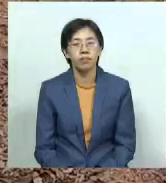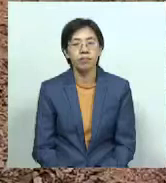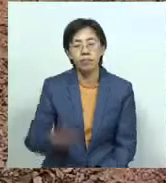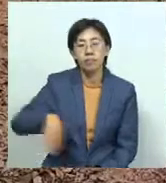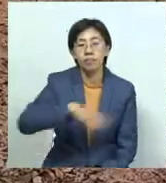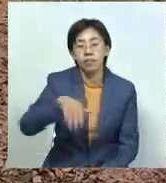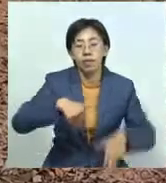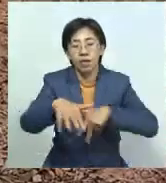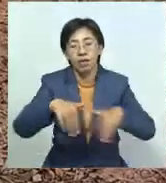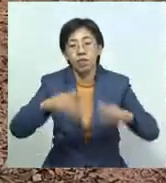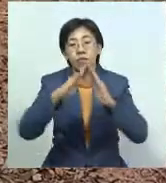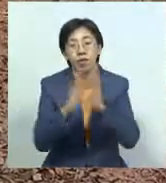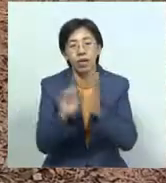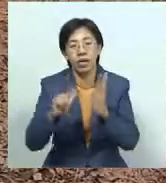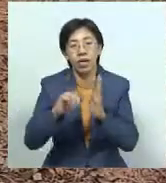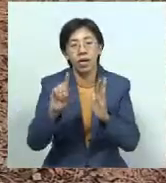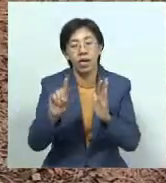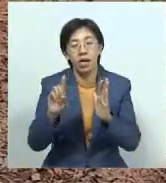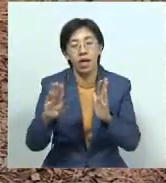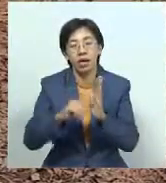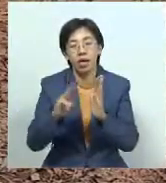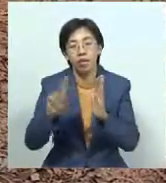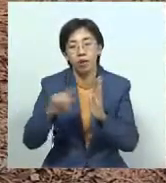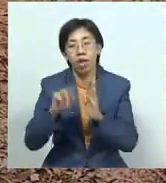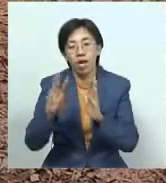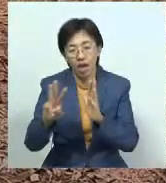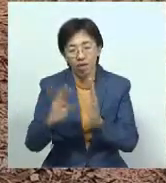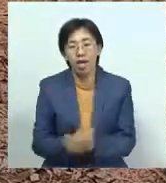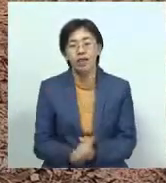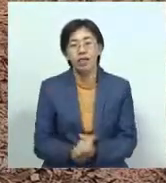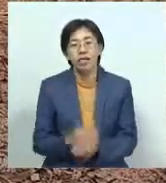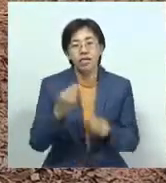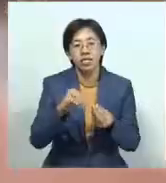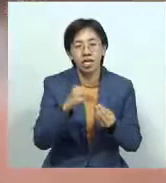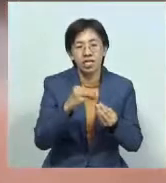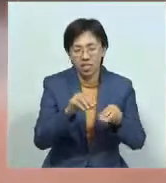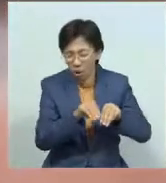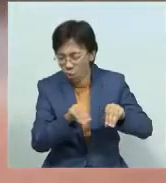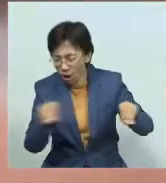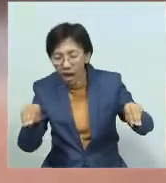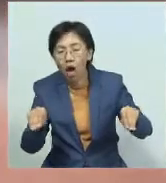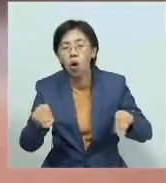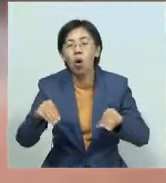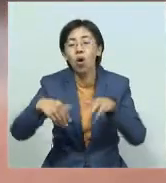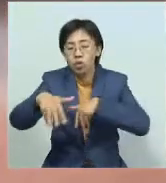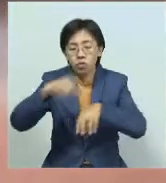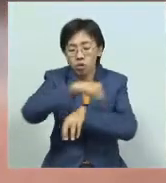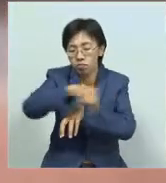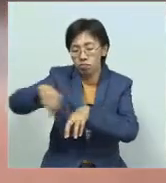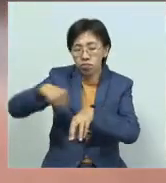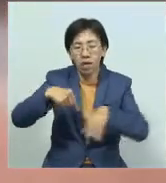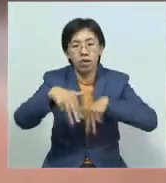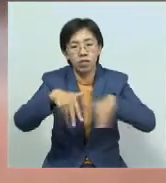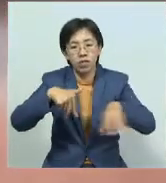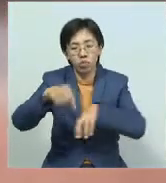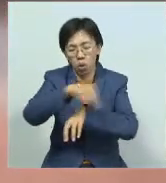ชุมชนวัดลาดบัวขาวแห่งนี้อยู่ห่างไกลจากตัวอำเภอบางคล้าและจังหวัดฉะเชิงเทราโดยรอบชุมชนค่ะก็ยังคงมีประชาชนอาศั